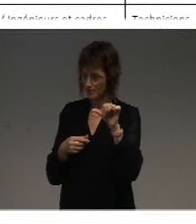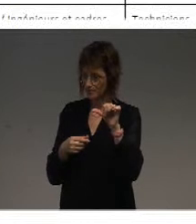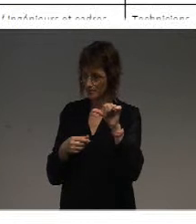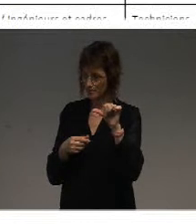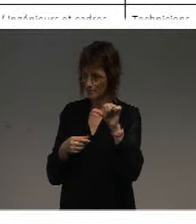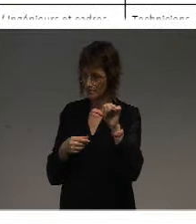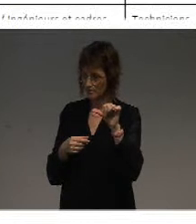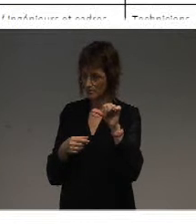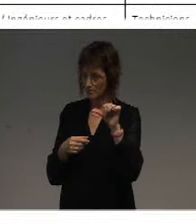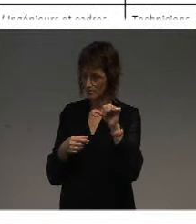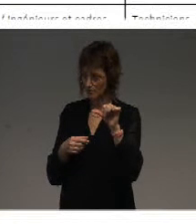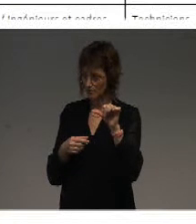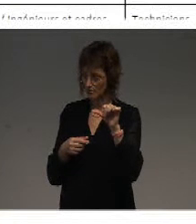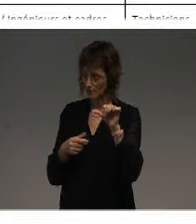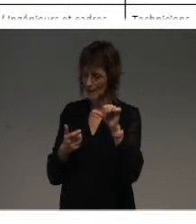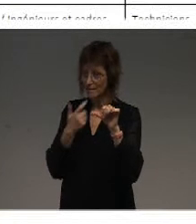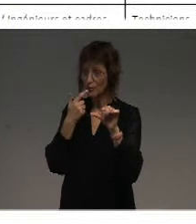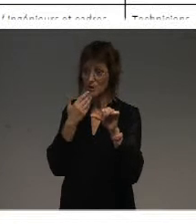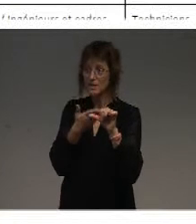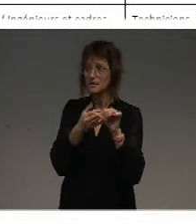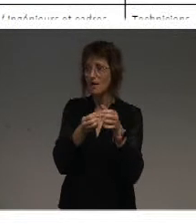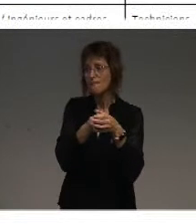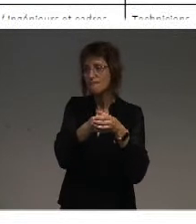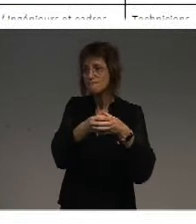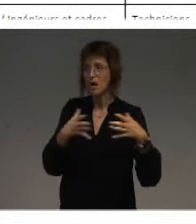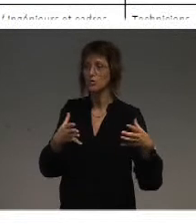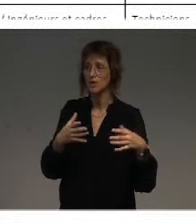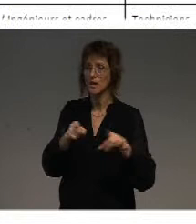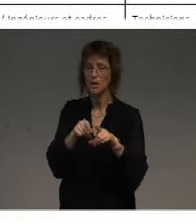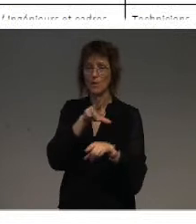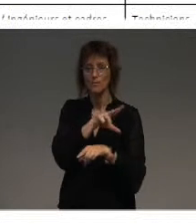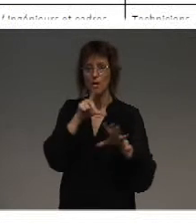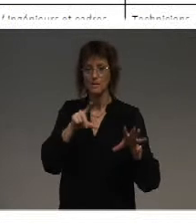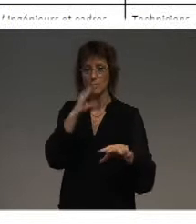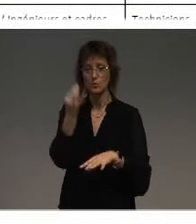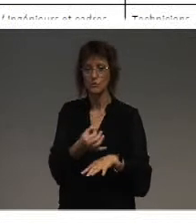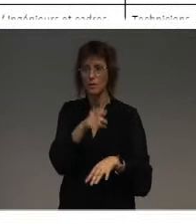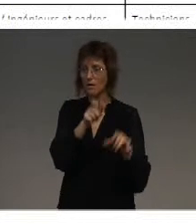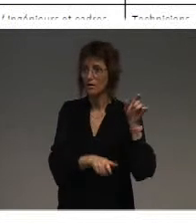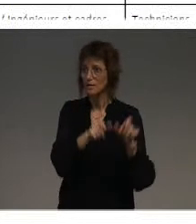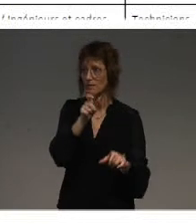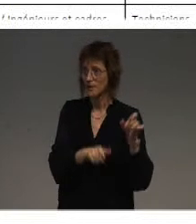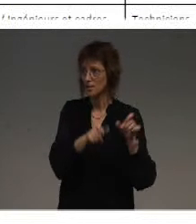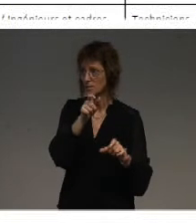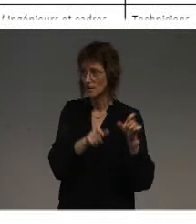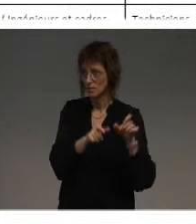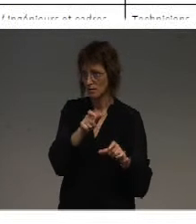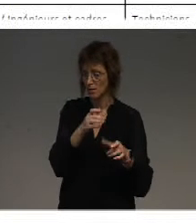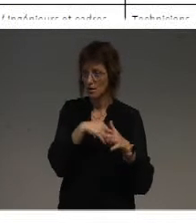le profil A qui représente la majorité, 37% des personnes de